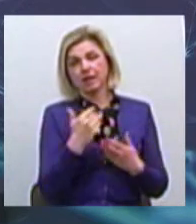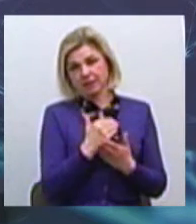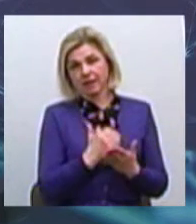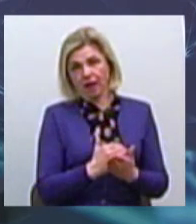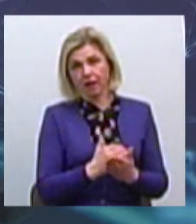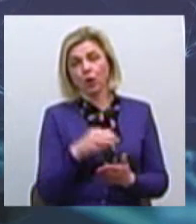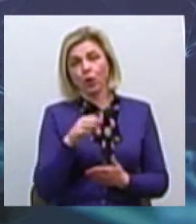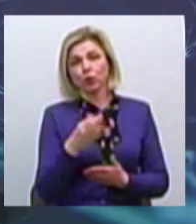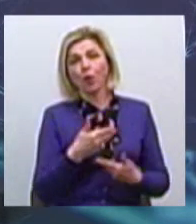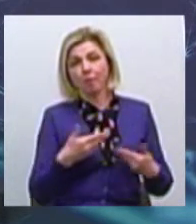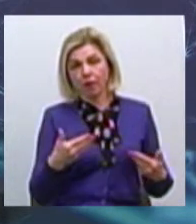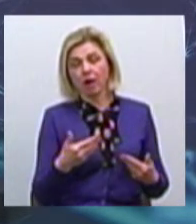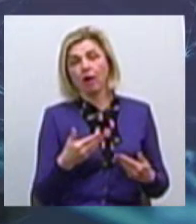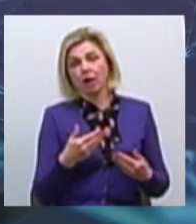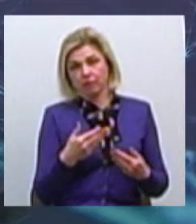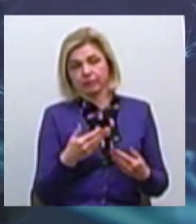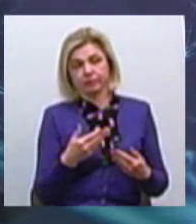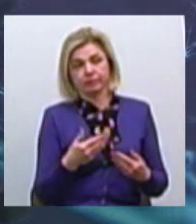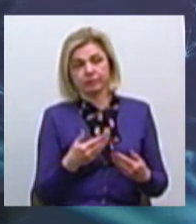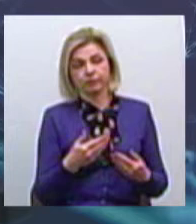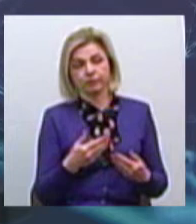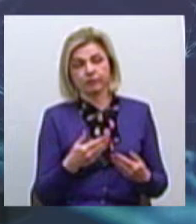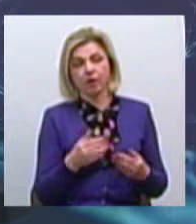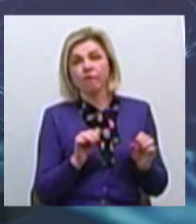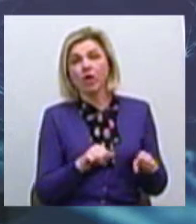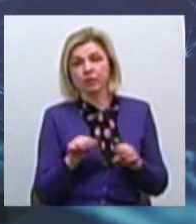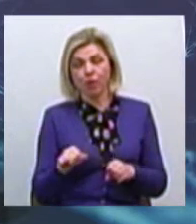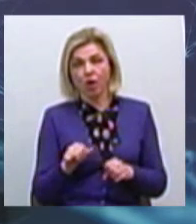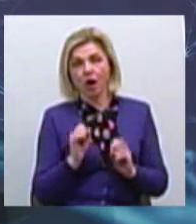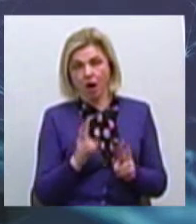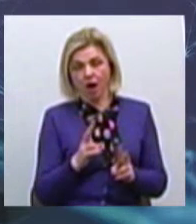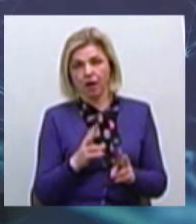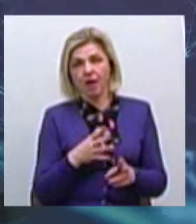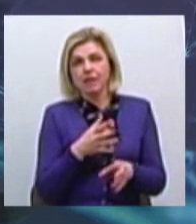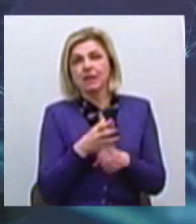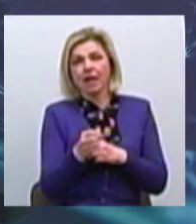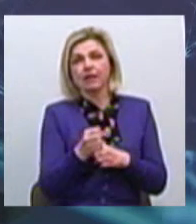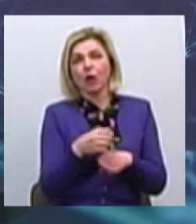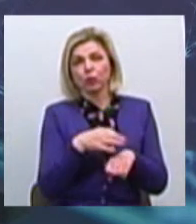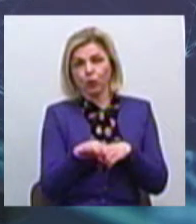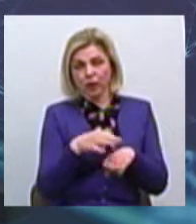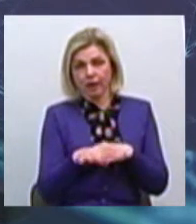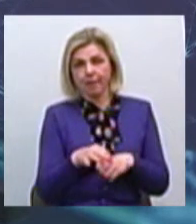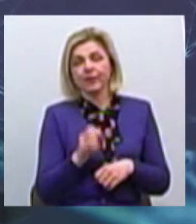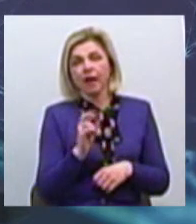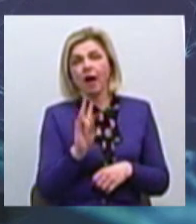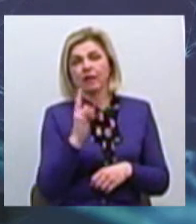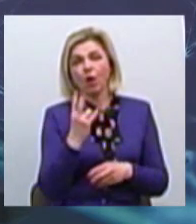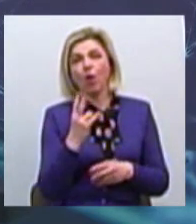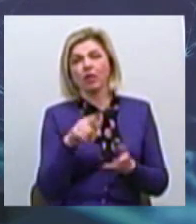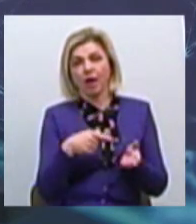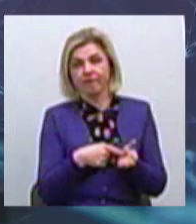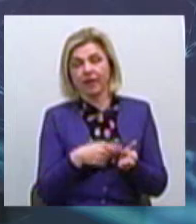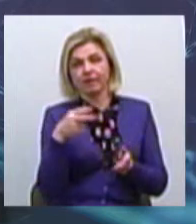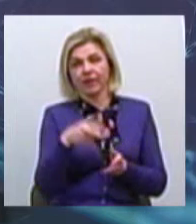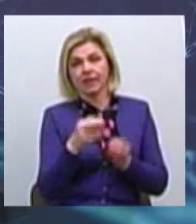то мы подойдем вплотную к возможности диктатуры. Да. Когда, как в Николаеве в 2010 году, когда